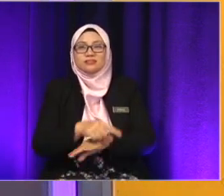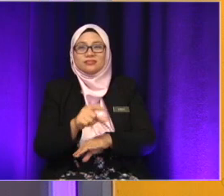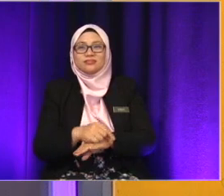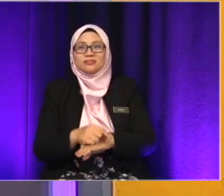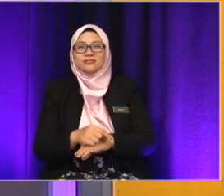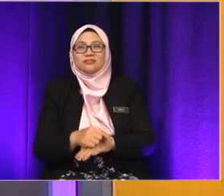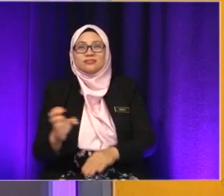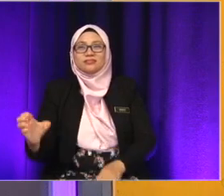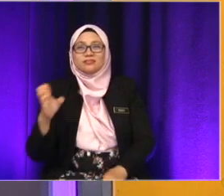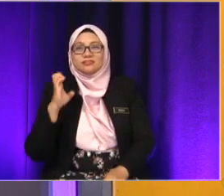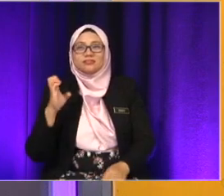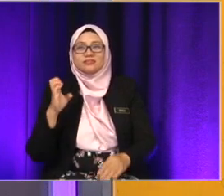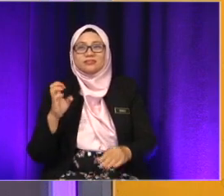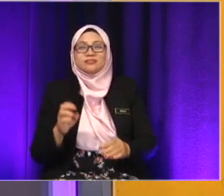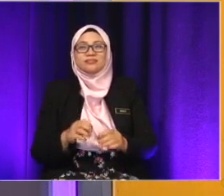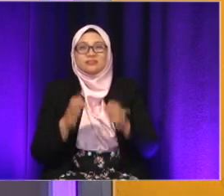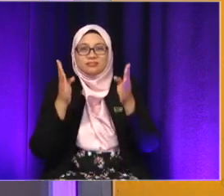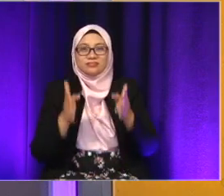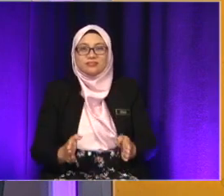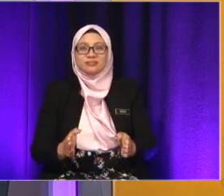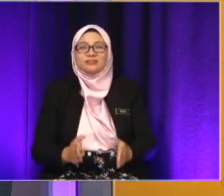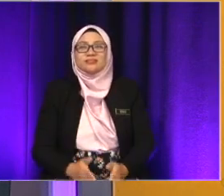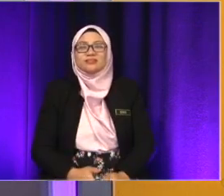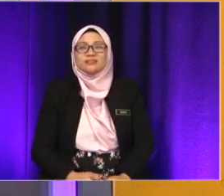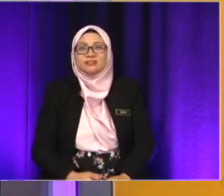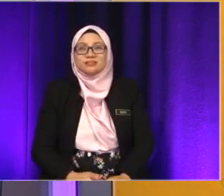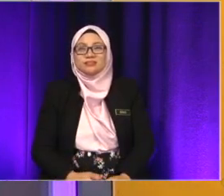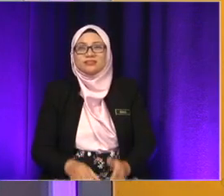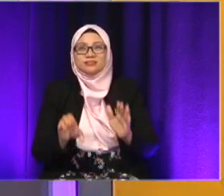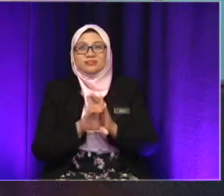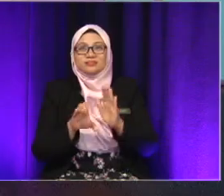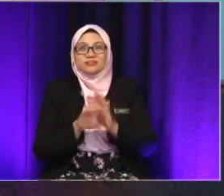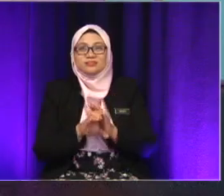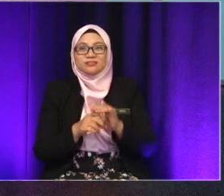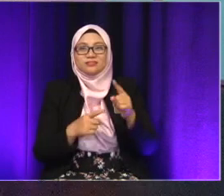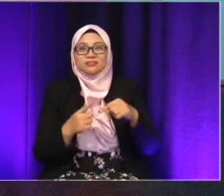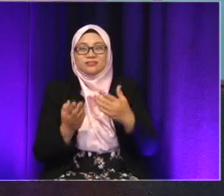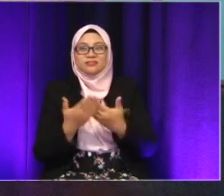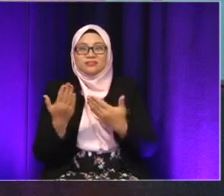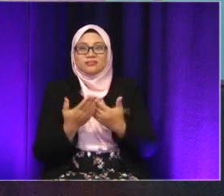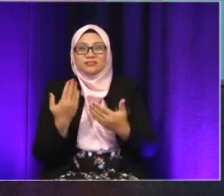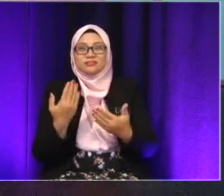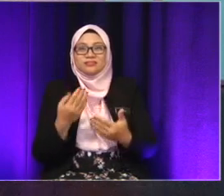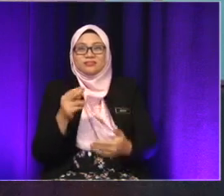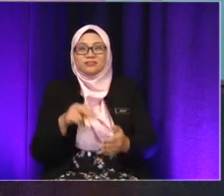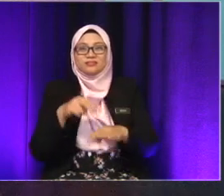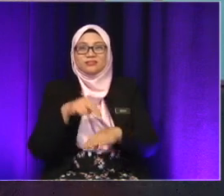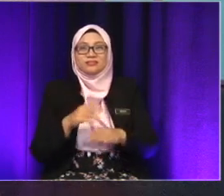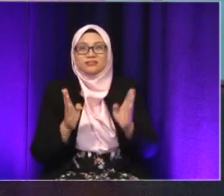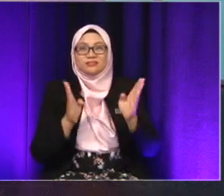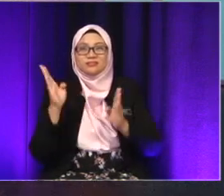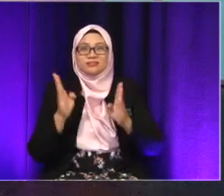kan tak boleh masuk, dia tenang dengan kaki lah. Cerita dia. Contoh paling senang, saya biasa naik bas kan. Satu bas